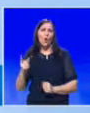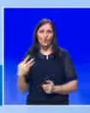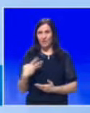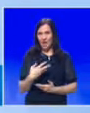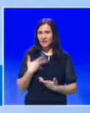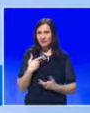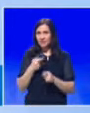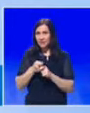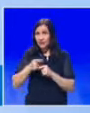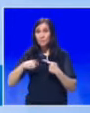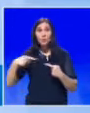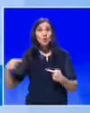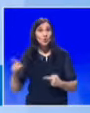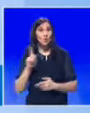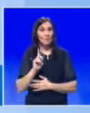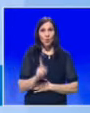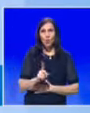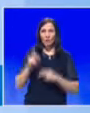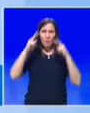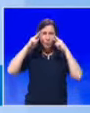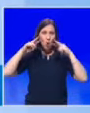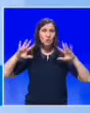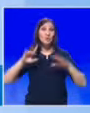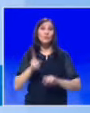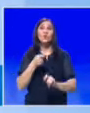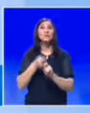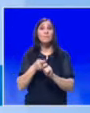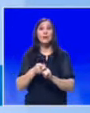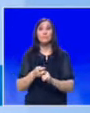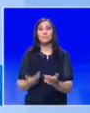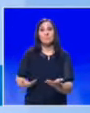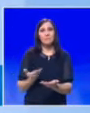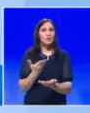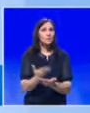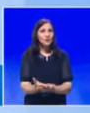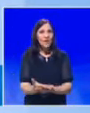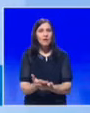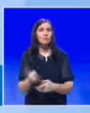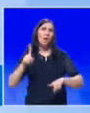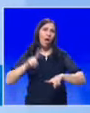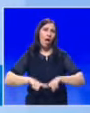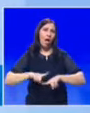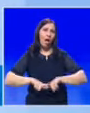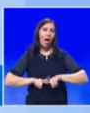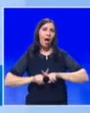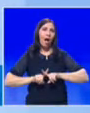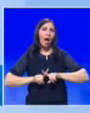да създадем процедура, по която прозрачно могат да се правят номинации от адвокатите,